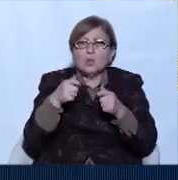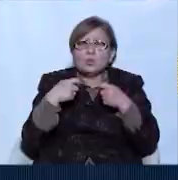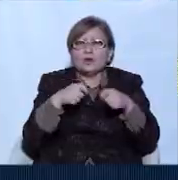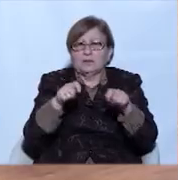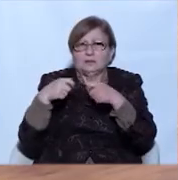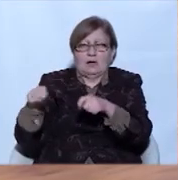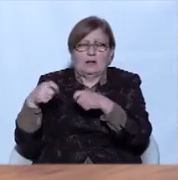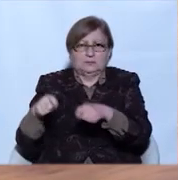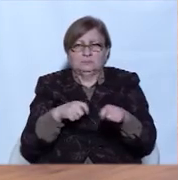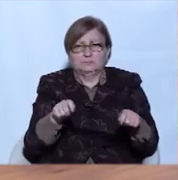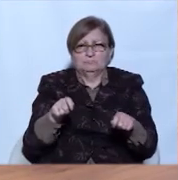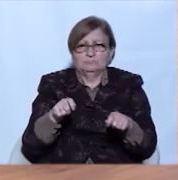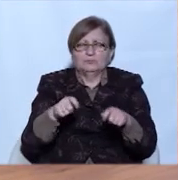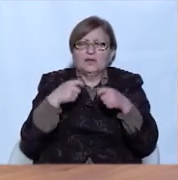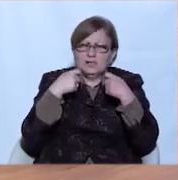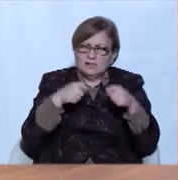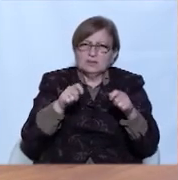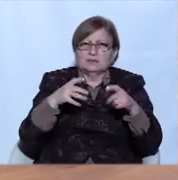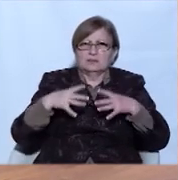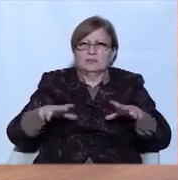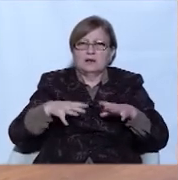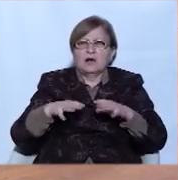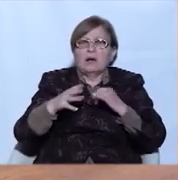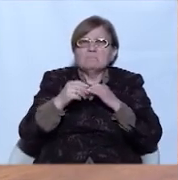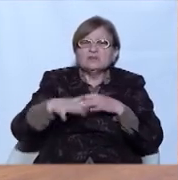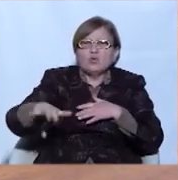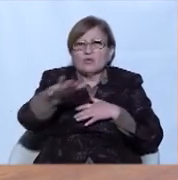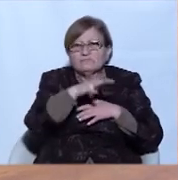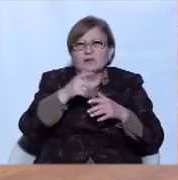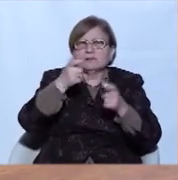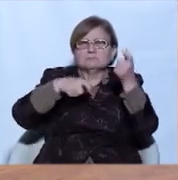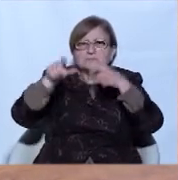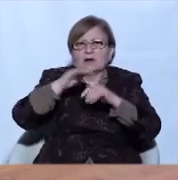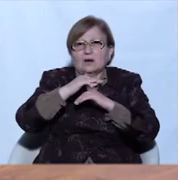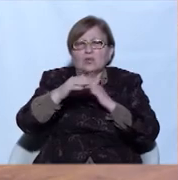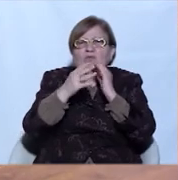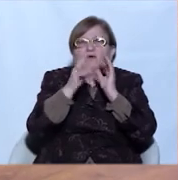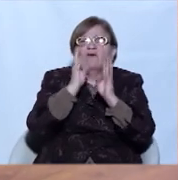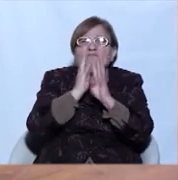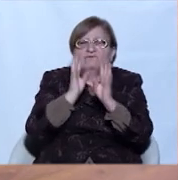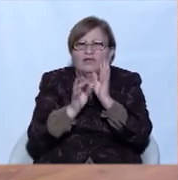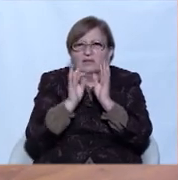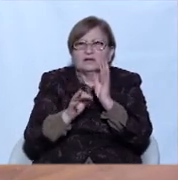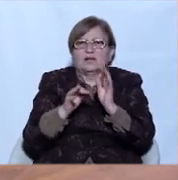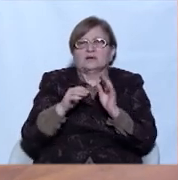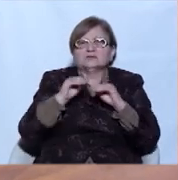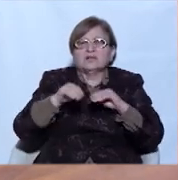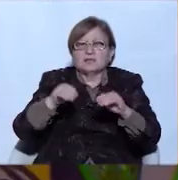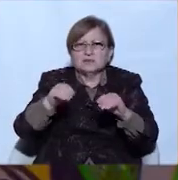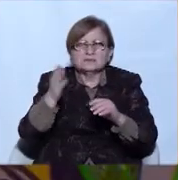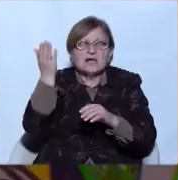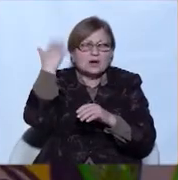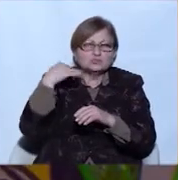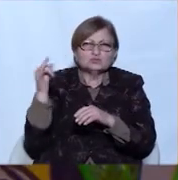იყიდება. იყიდება საქართველო მინდორველით, თაგორით, ტყით, ვენახით, სათესით, წარსულის